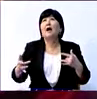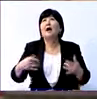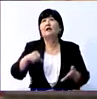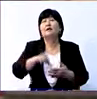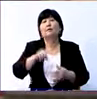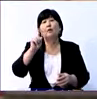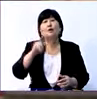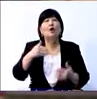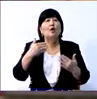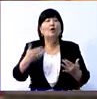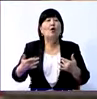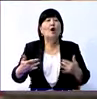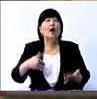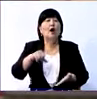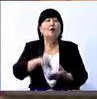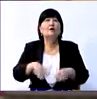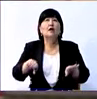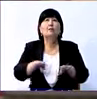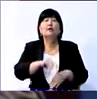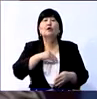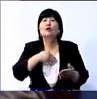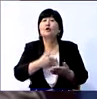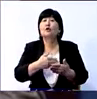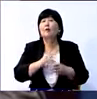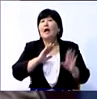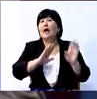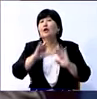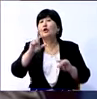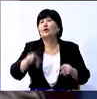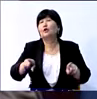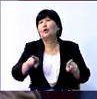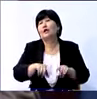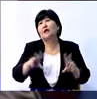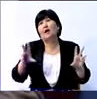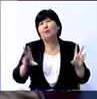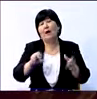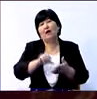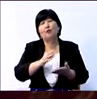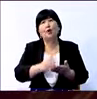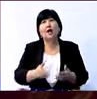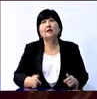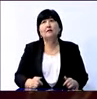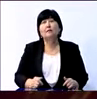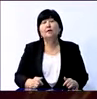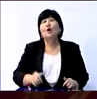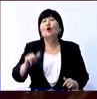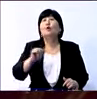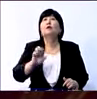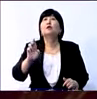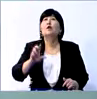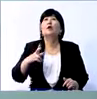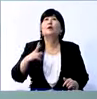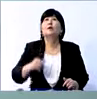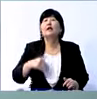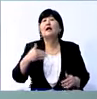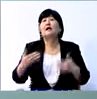білді. Оған рөл беріп, бірге жұмыс жасау режиссерлерге де бақыт болатын. Үмігілсін Өрікбайқызы